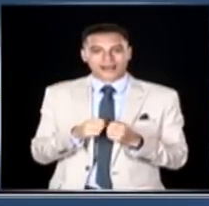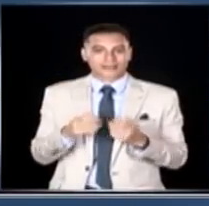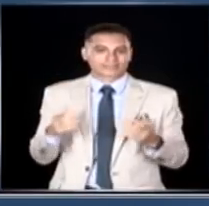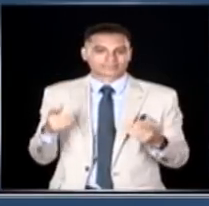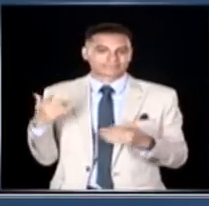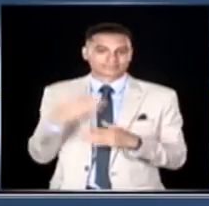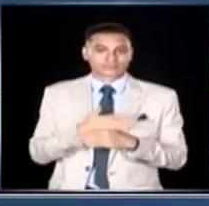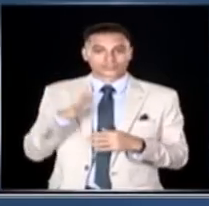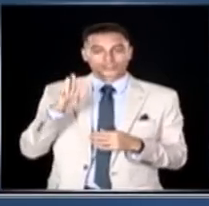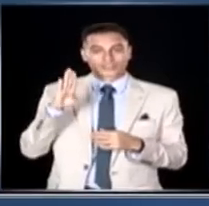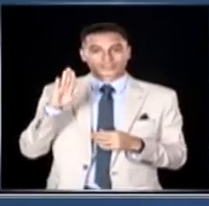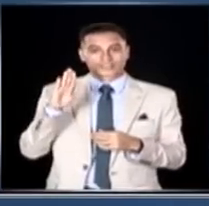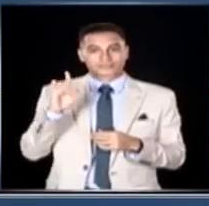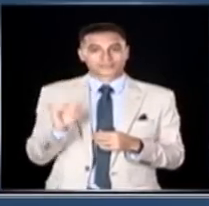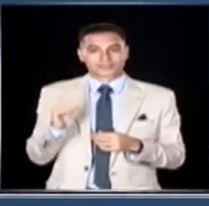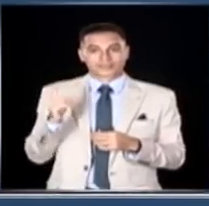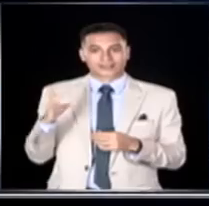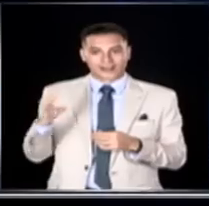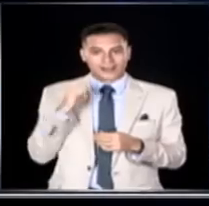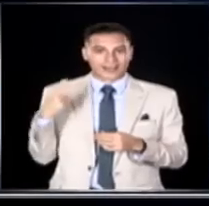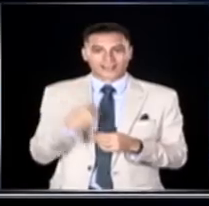وقالت شيكسبير. الهدف الأول